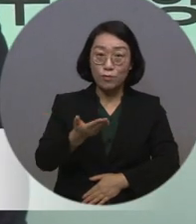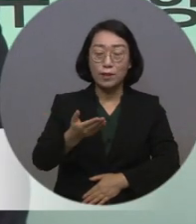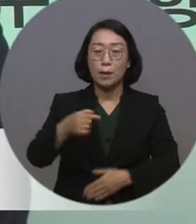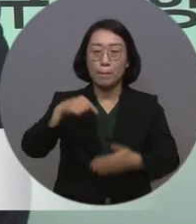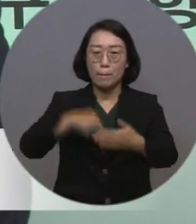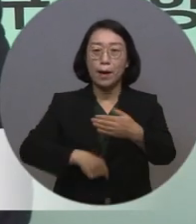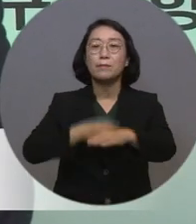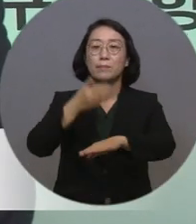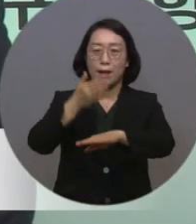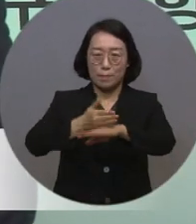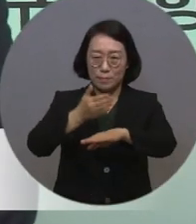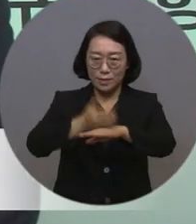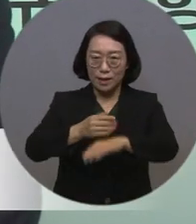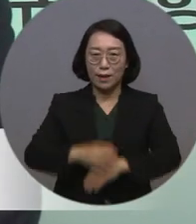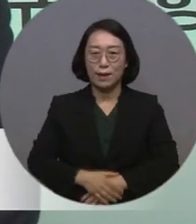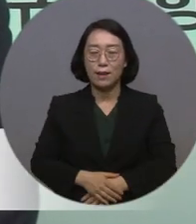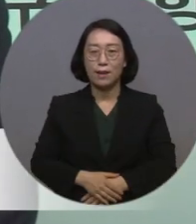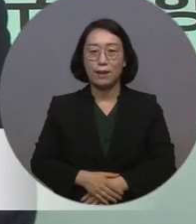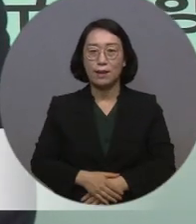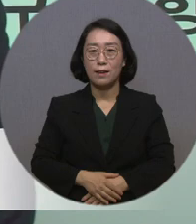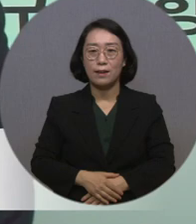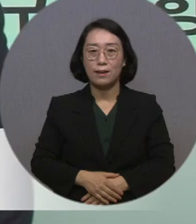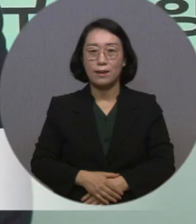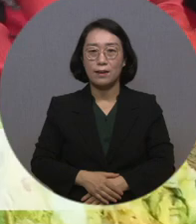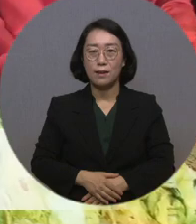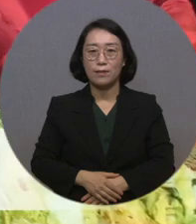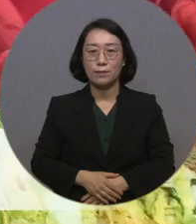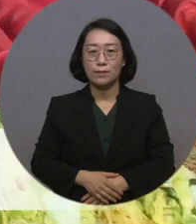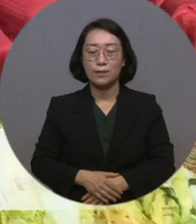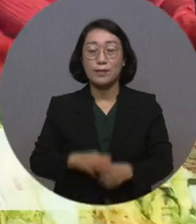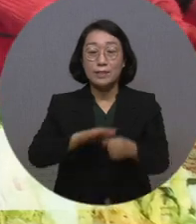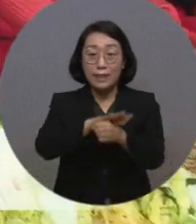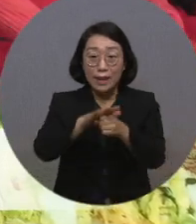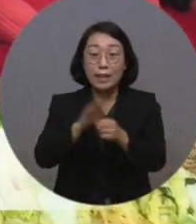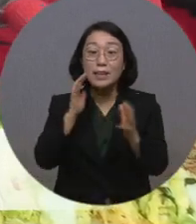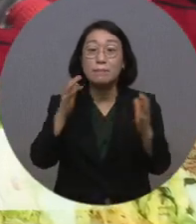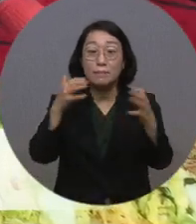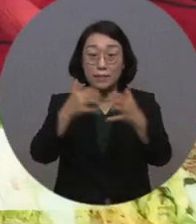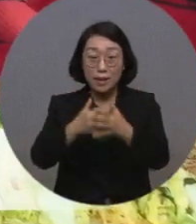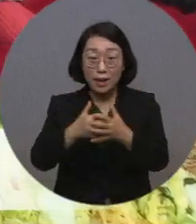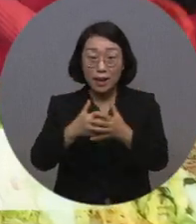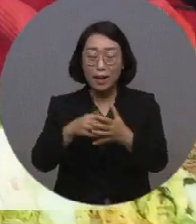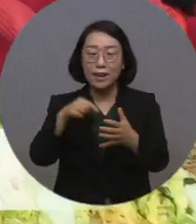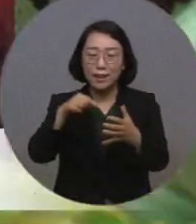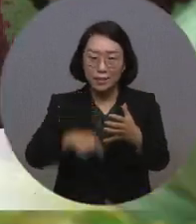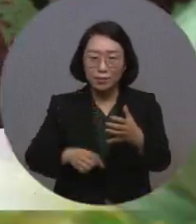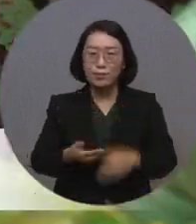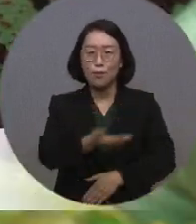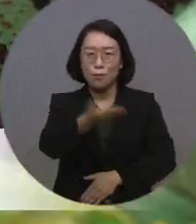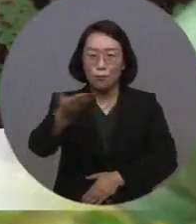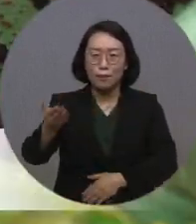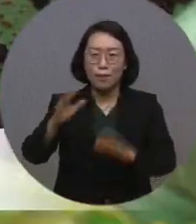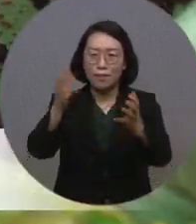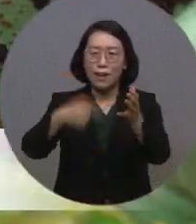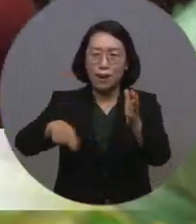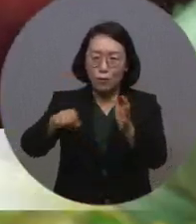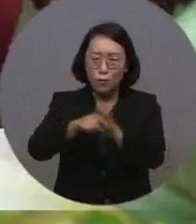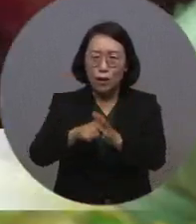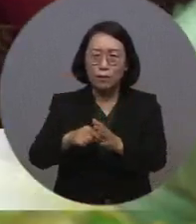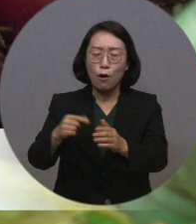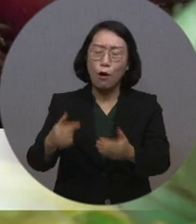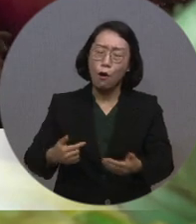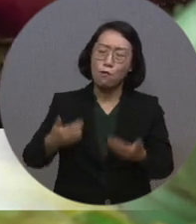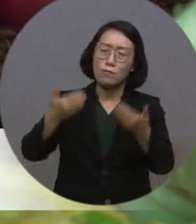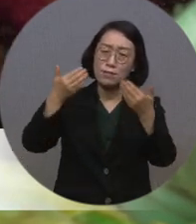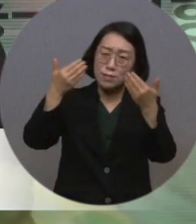감사한 마음을 담아서 사랑의 김장이 그분들에게 나라를 위한 헌신과